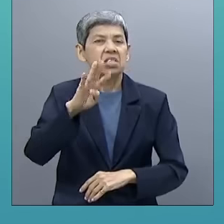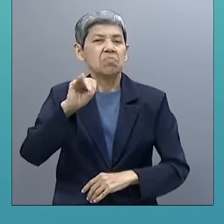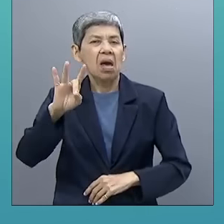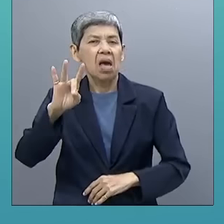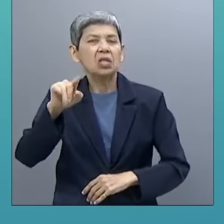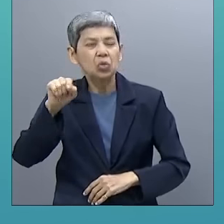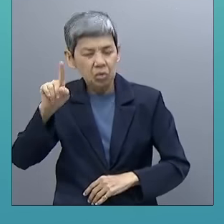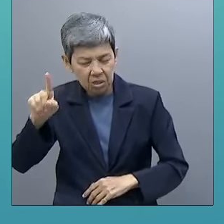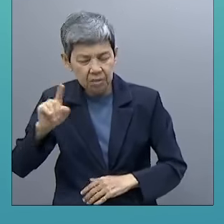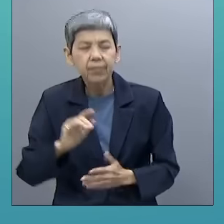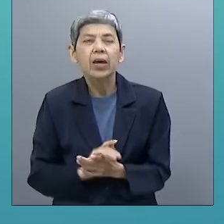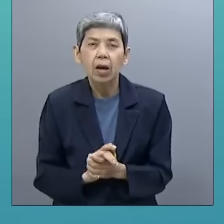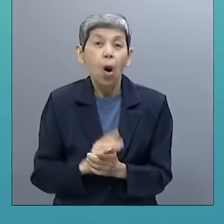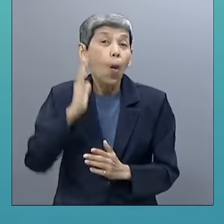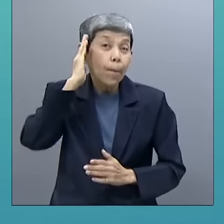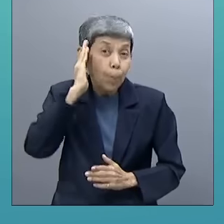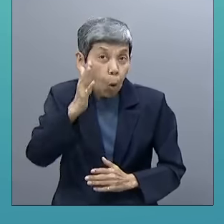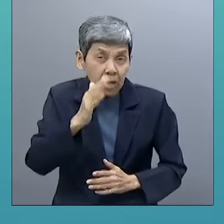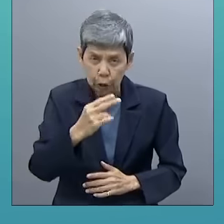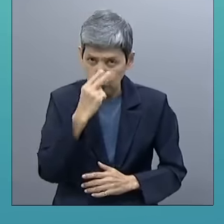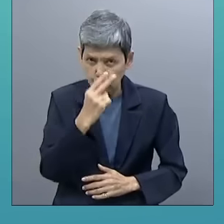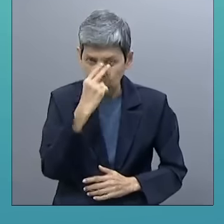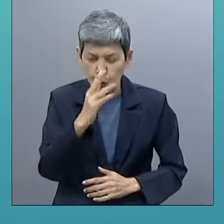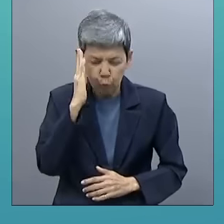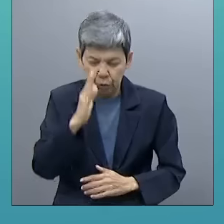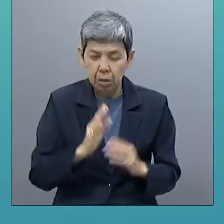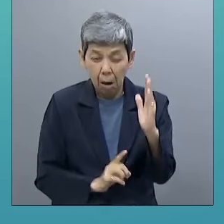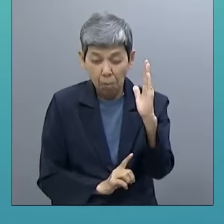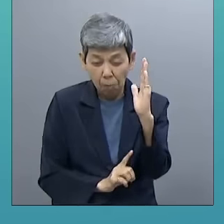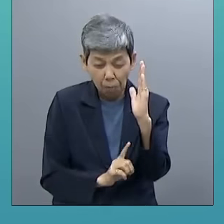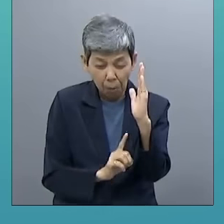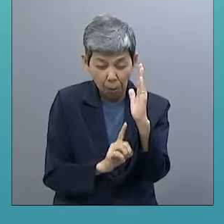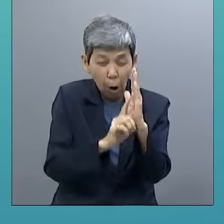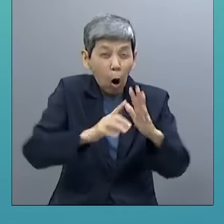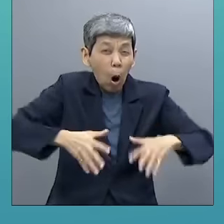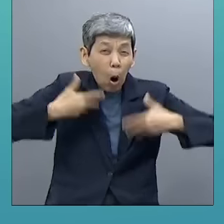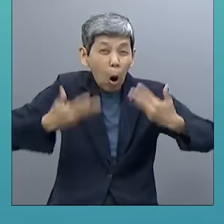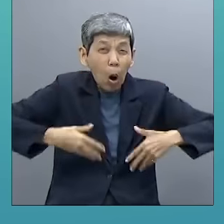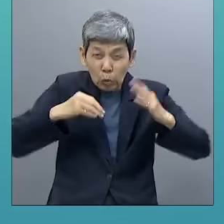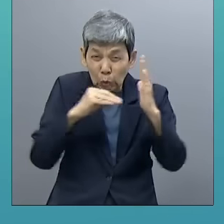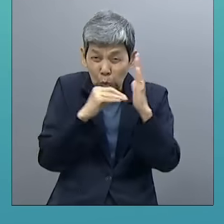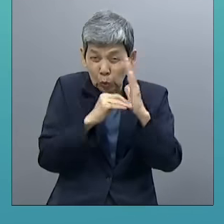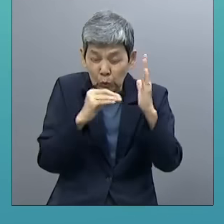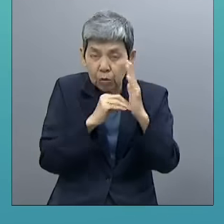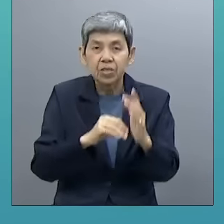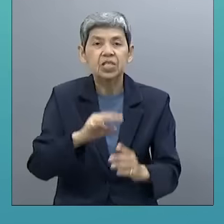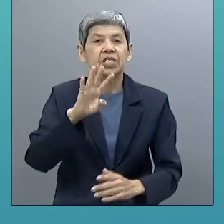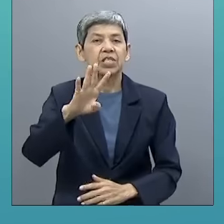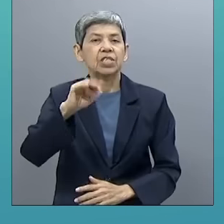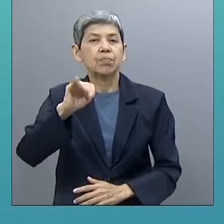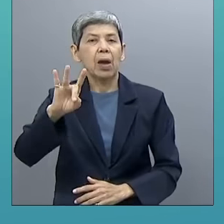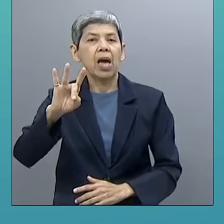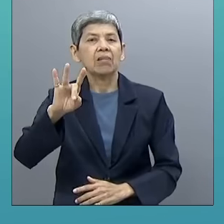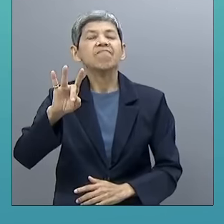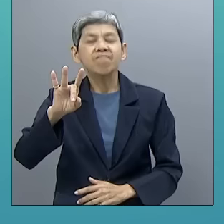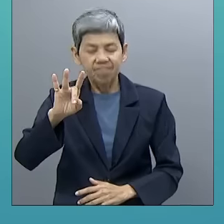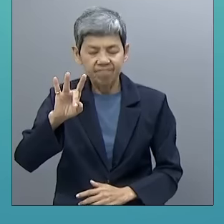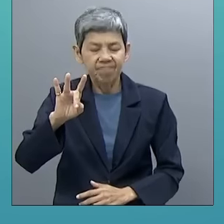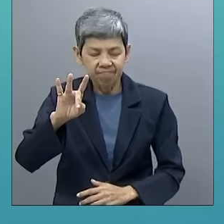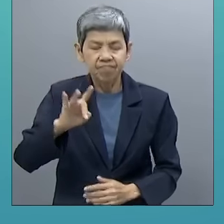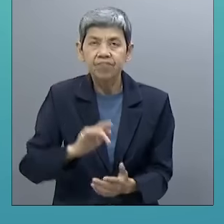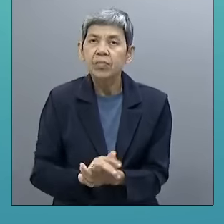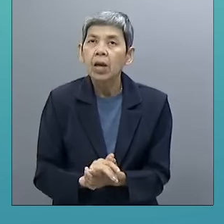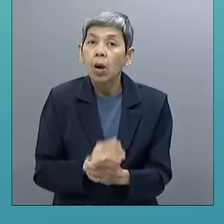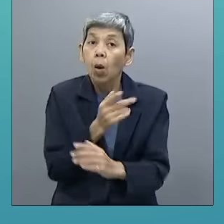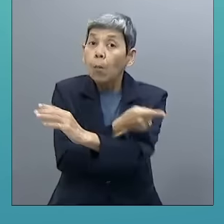เซซและพรุ่งนี้ค่ะต้องติดตามกันอีกทีเพราะว่าดัชนีความร้อนกรุงเทพฯยังอยู่ที่ราวๆ 48.1องศเซซก็จริงแต่